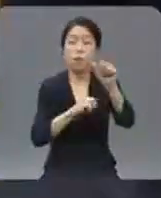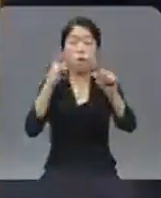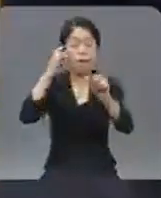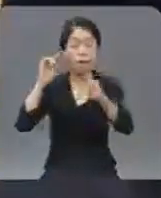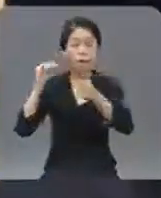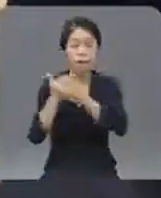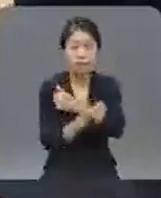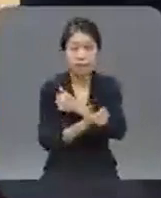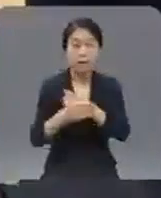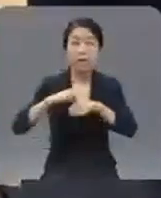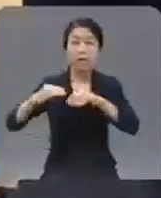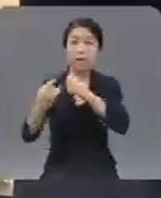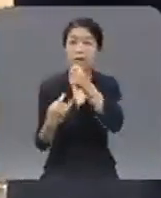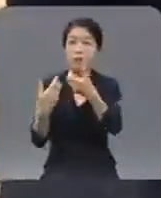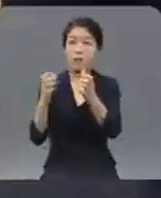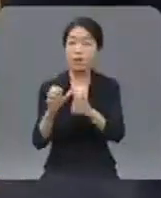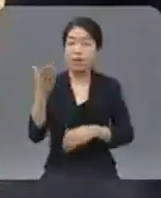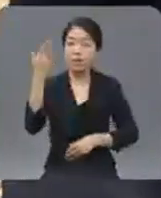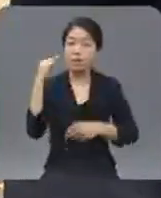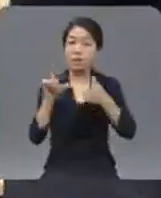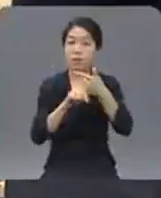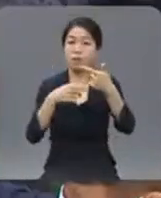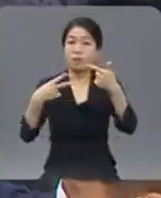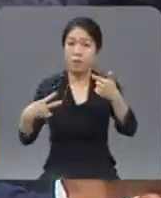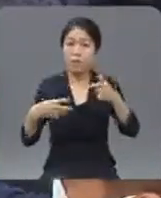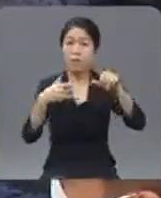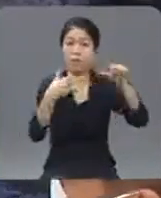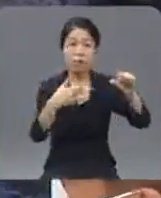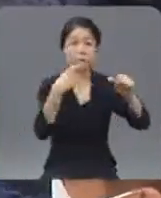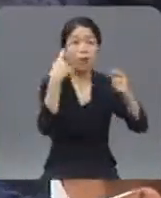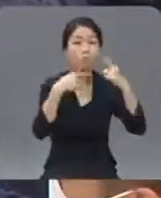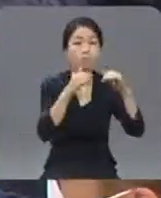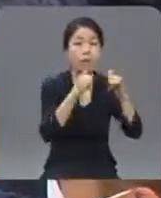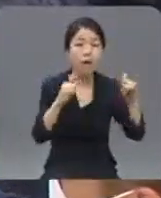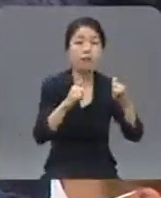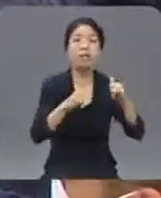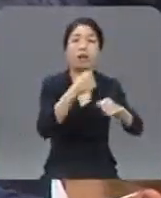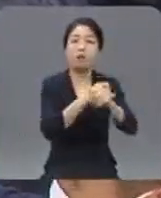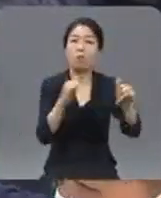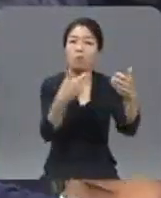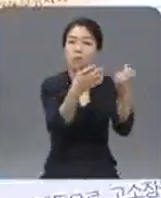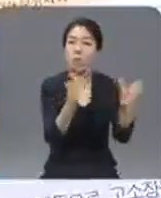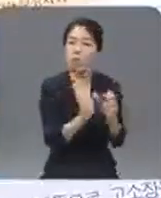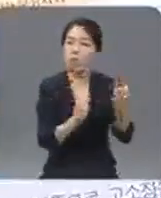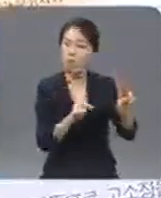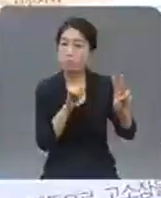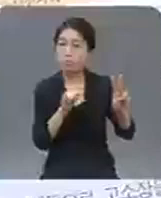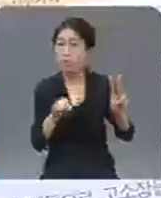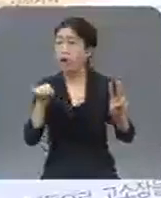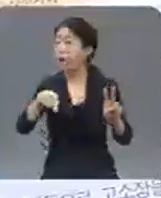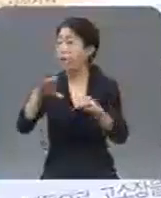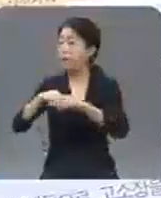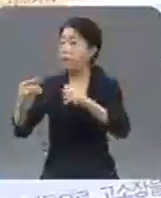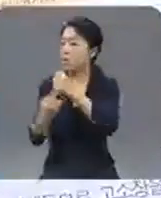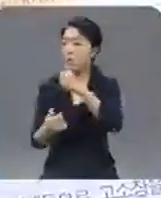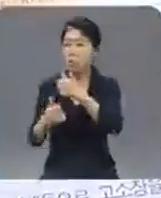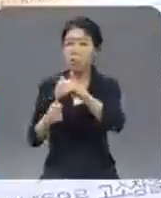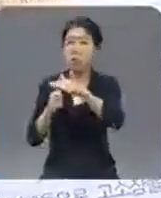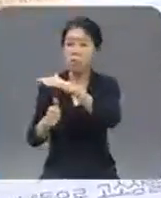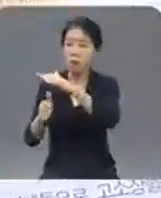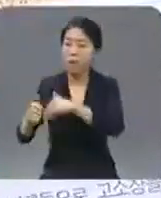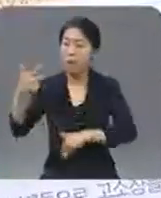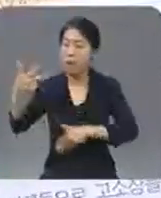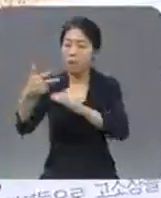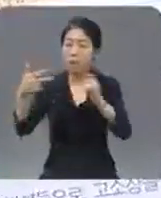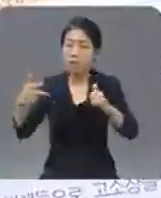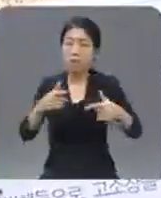정신 지키기 시도민 대책비는 지난 2일 5.18 부상자회와 공로자회가 대책위 상임대표와 공동 실행위원장